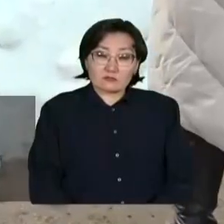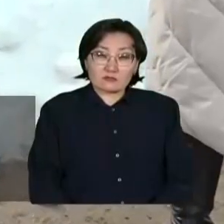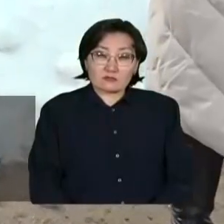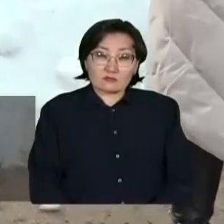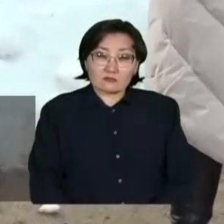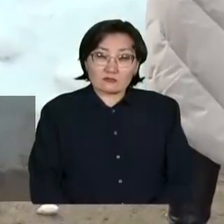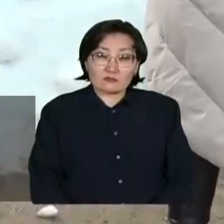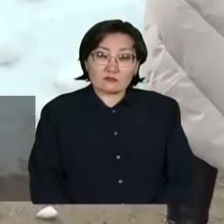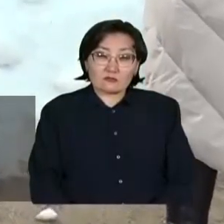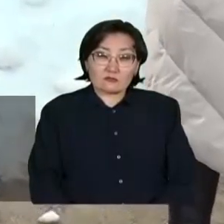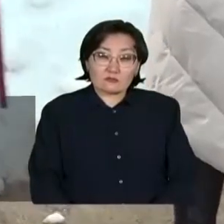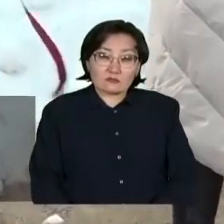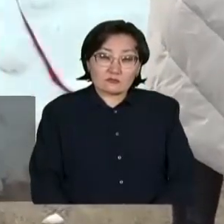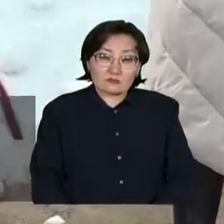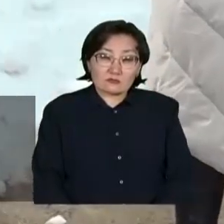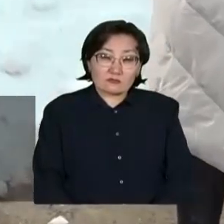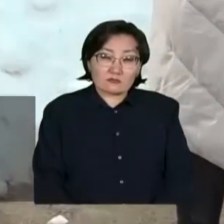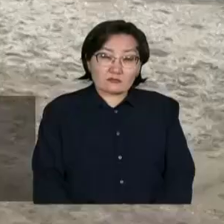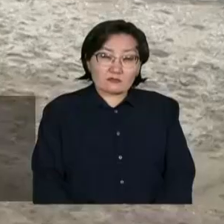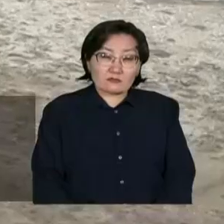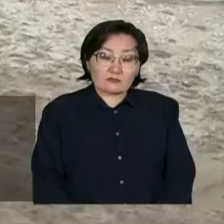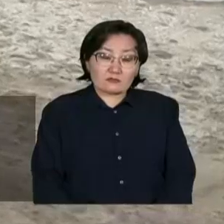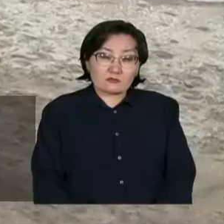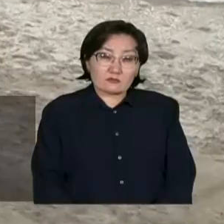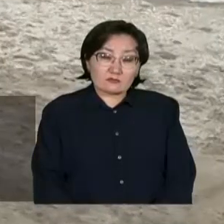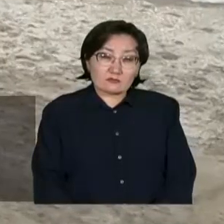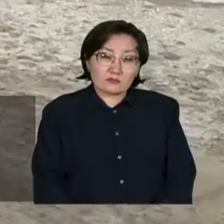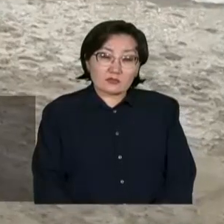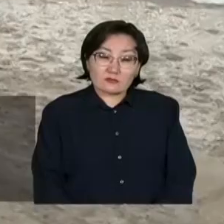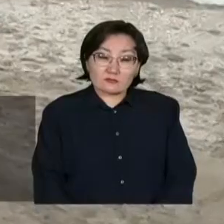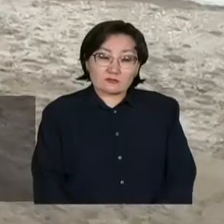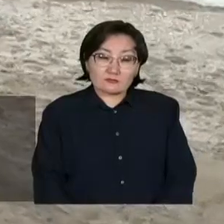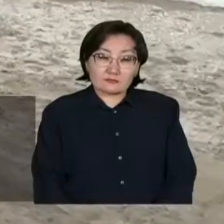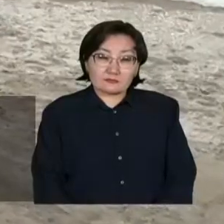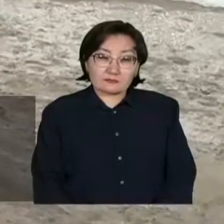Қамшат Мұхамеджан, Данияр Омар, Дастан Темірбекұлы, Алматы телеарнасы, Астана.